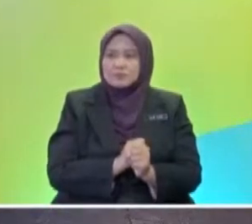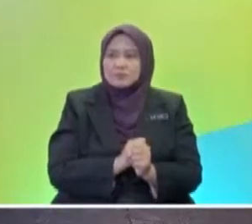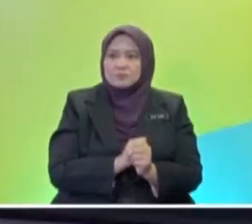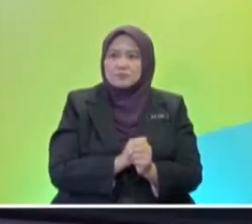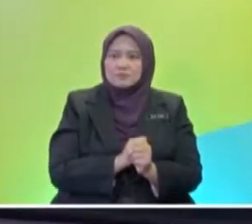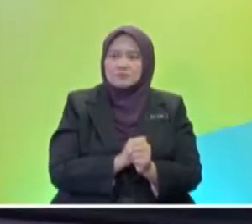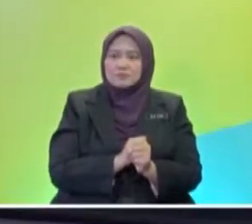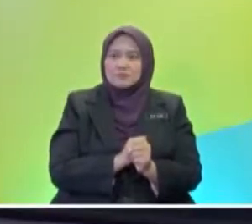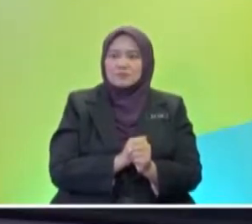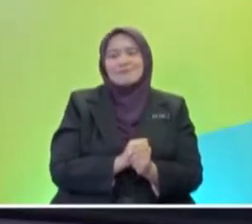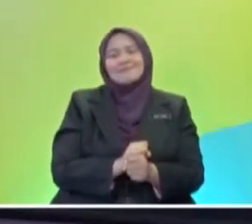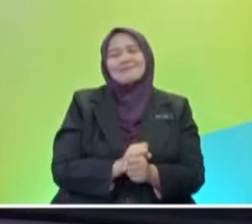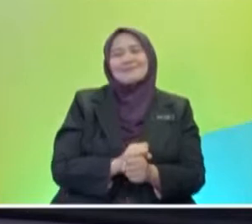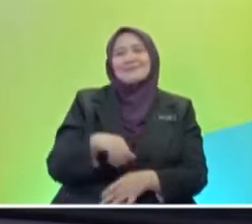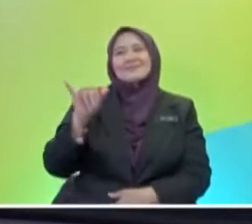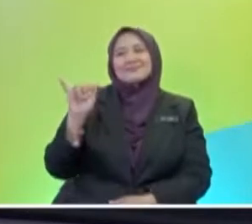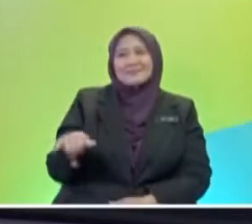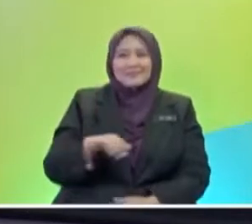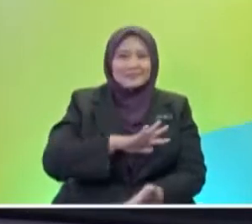dua tiga empat lima enam yey